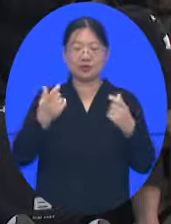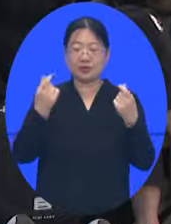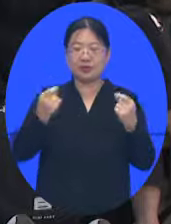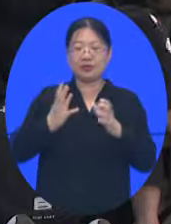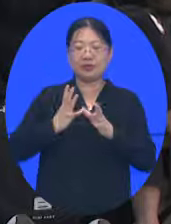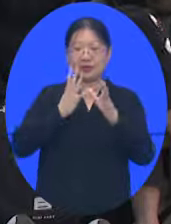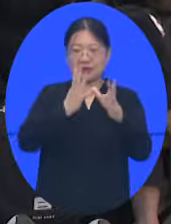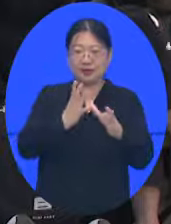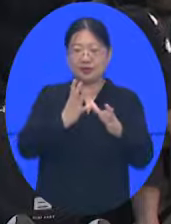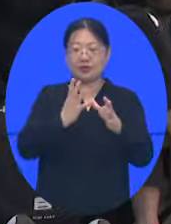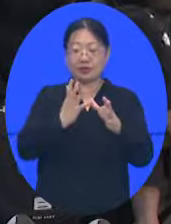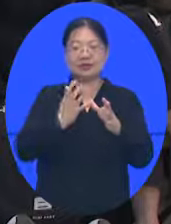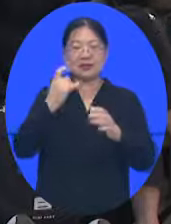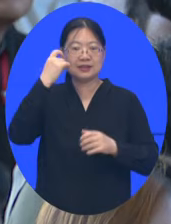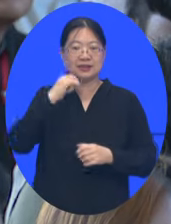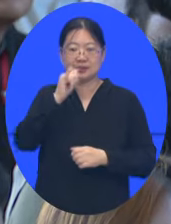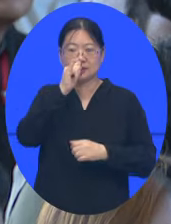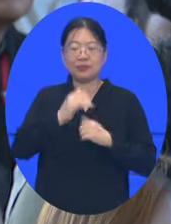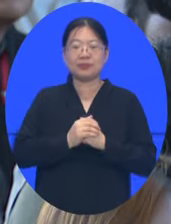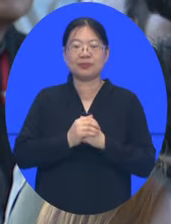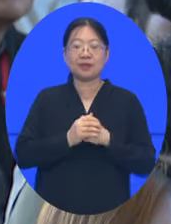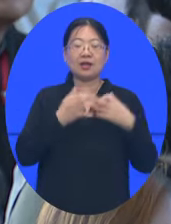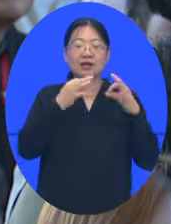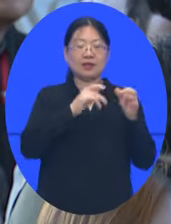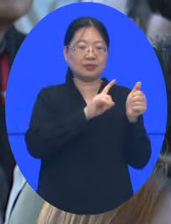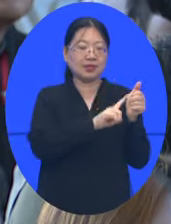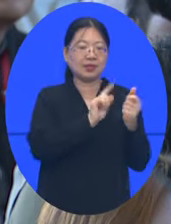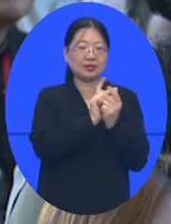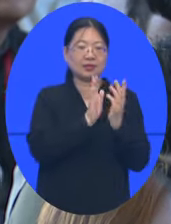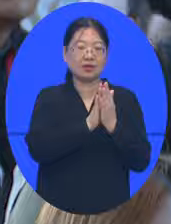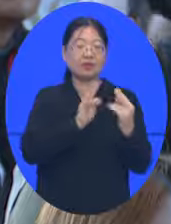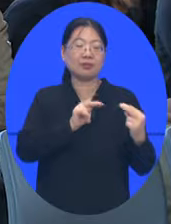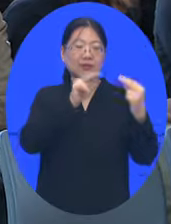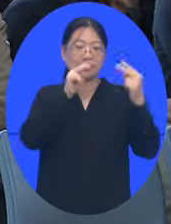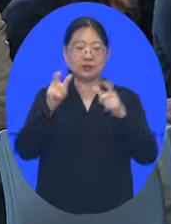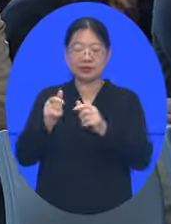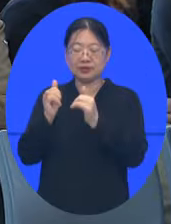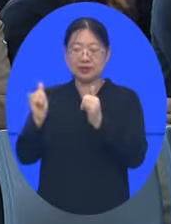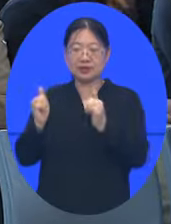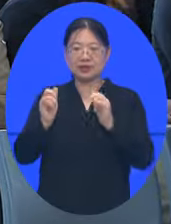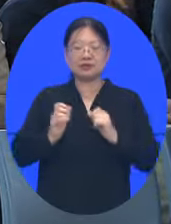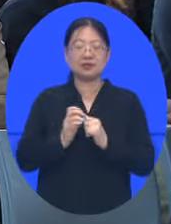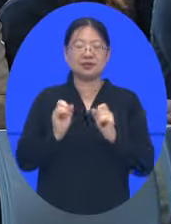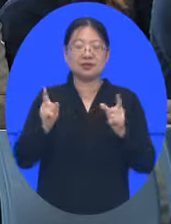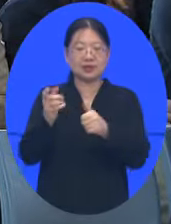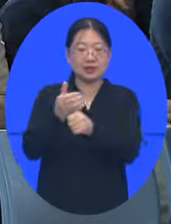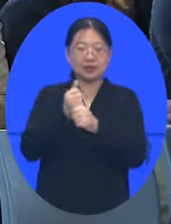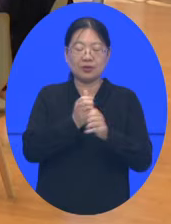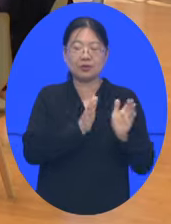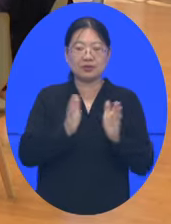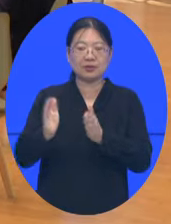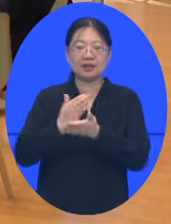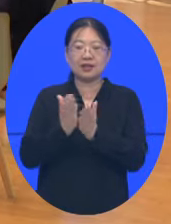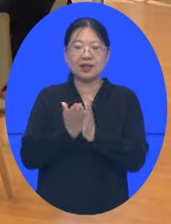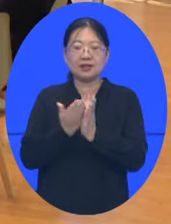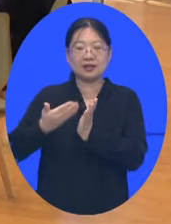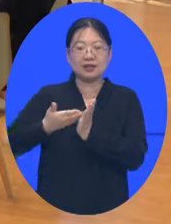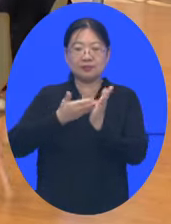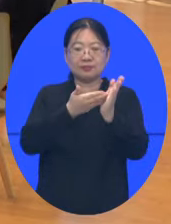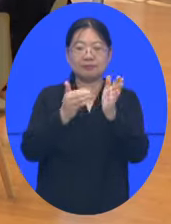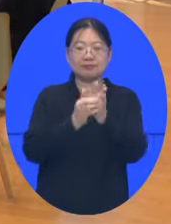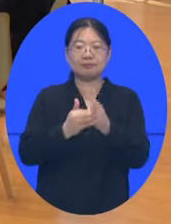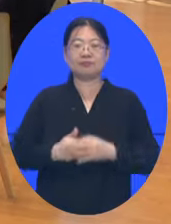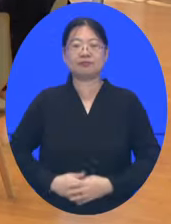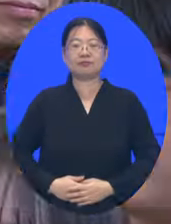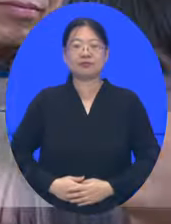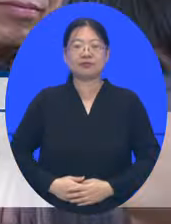편안한 분위기에서 진행됐습니다. 김동연 경기도지사를 직접 만난 도민들은 기회를 놓칠세라 준비해온 다양한 의견을